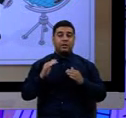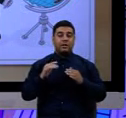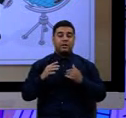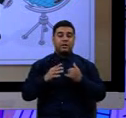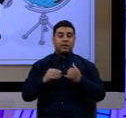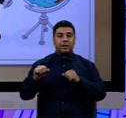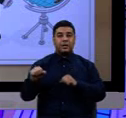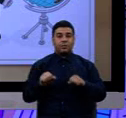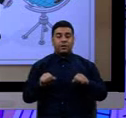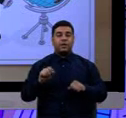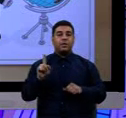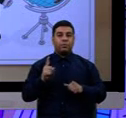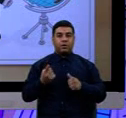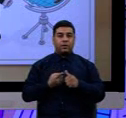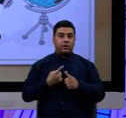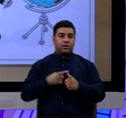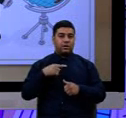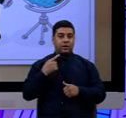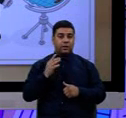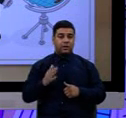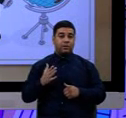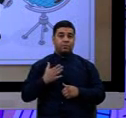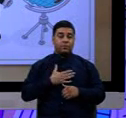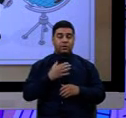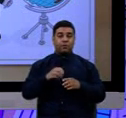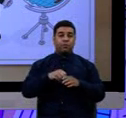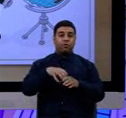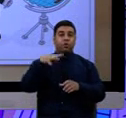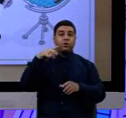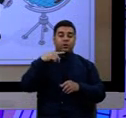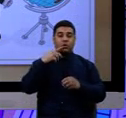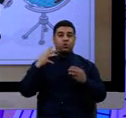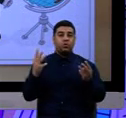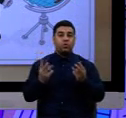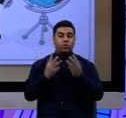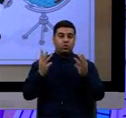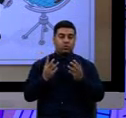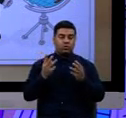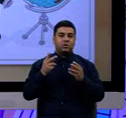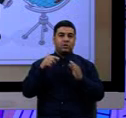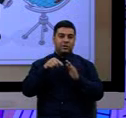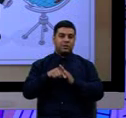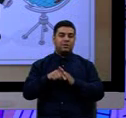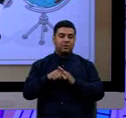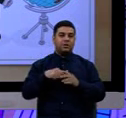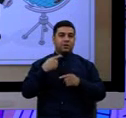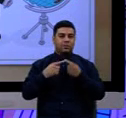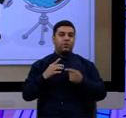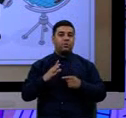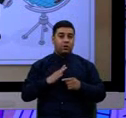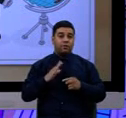yer qimirlashlari nima deb ataladi? Vulqonni biz yonuvchi ajdarholar deb ham nomlagan